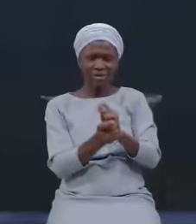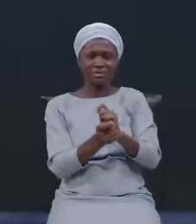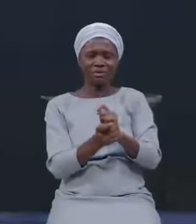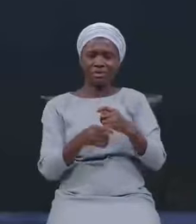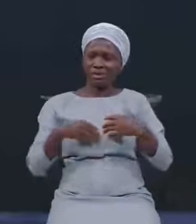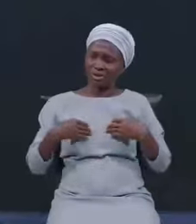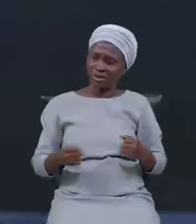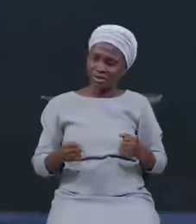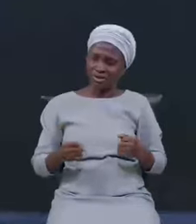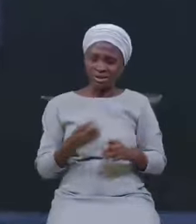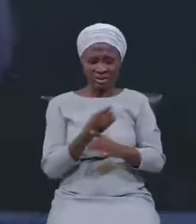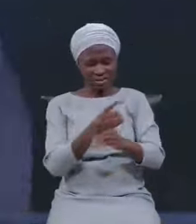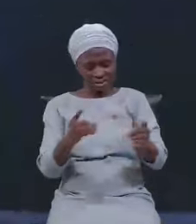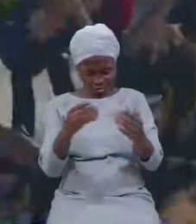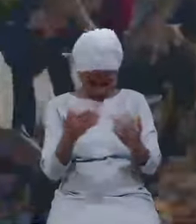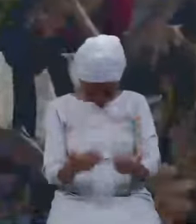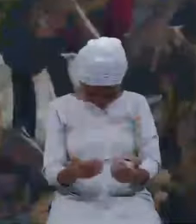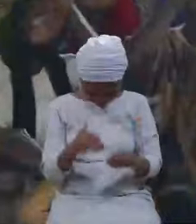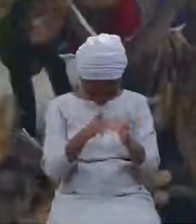au nom de Jésus.